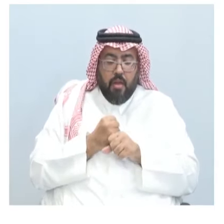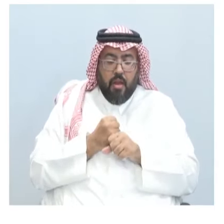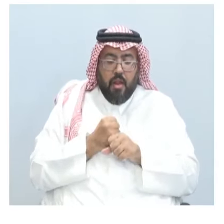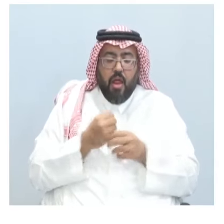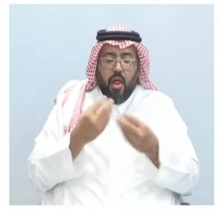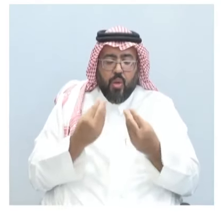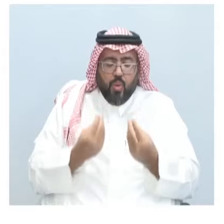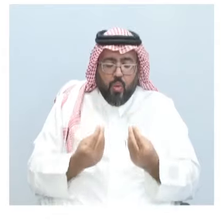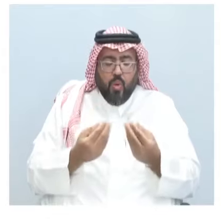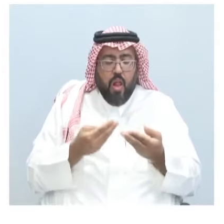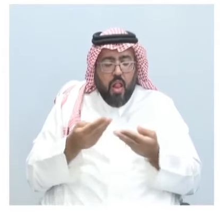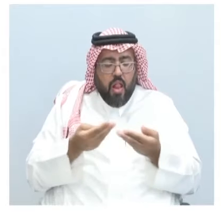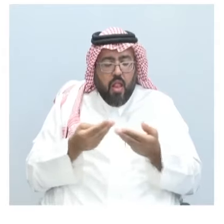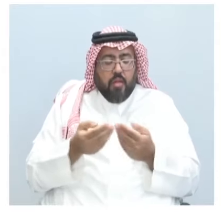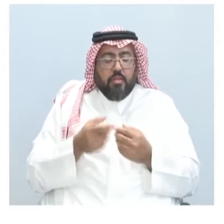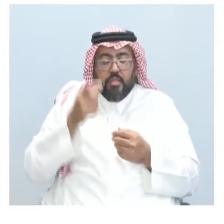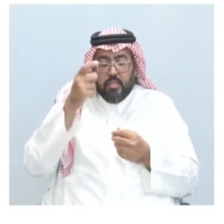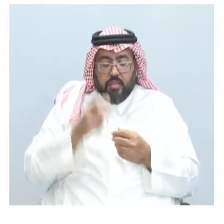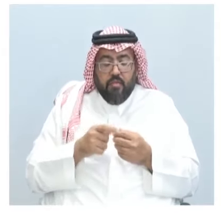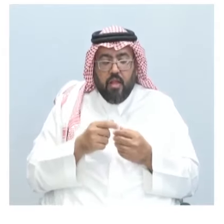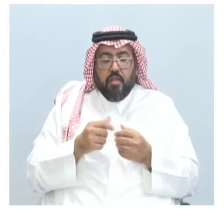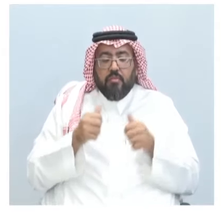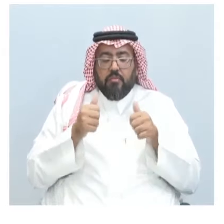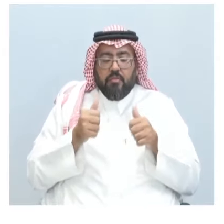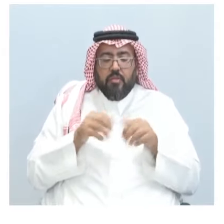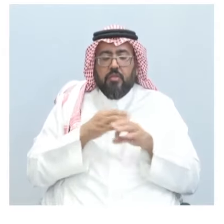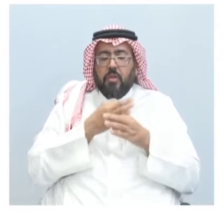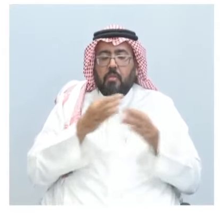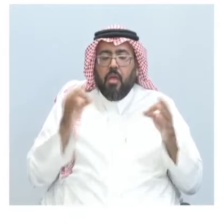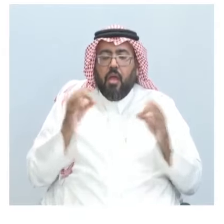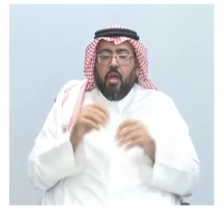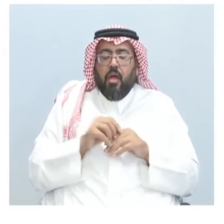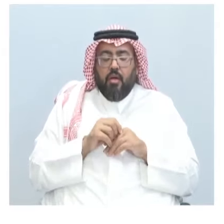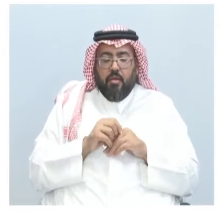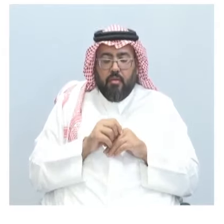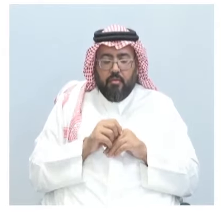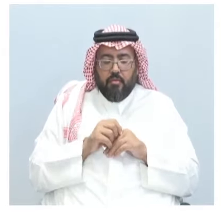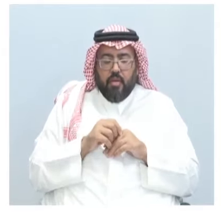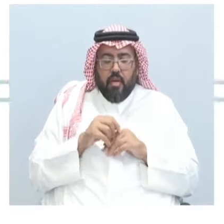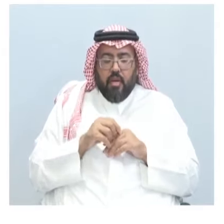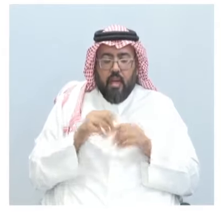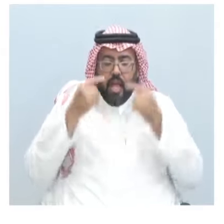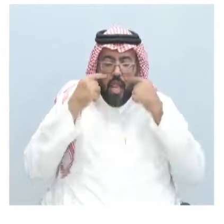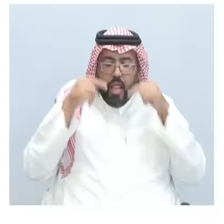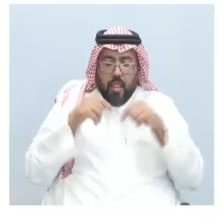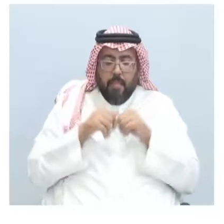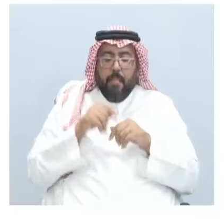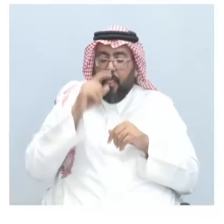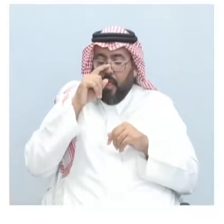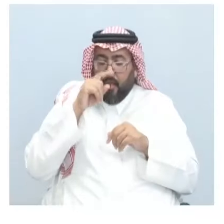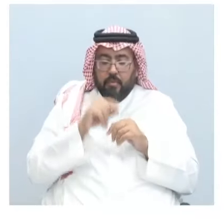اللين والرفق من الصفات الحسنه في جميع شؤون الحياه فينبغي على